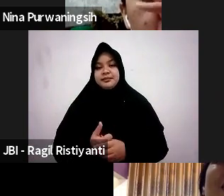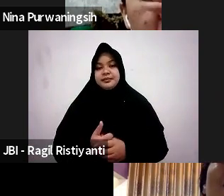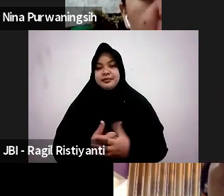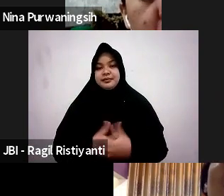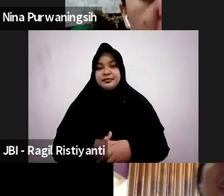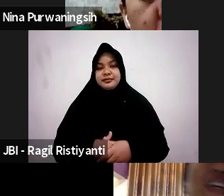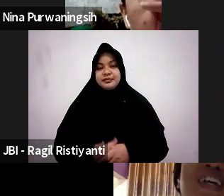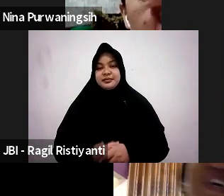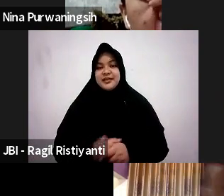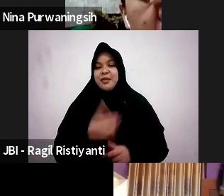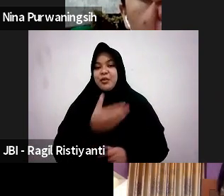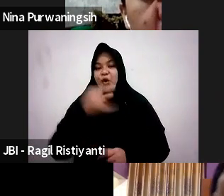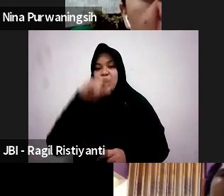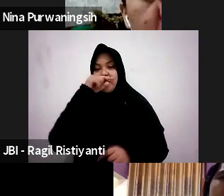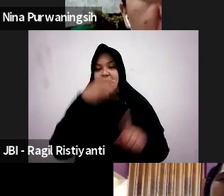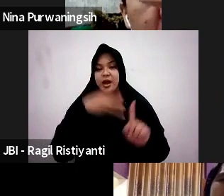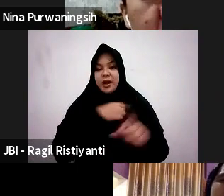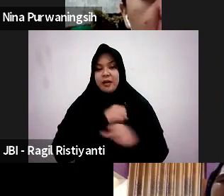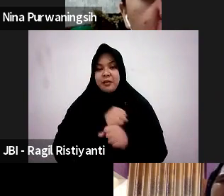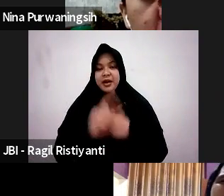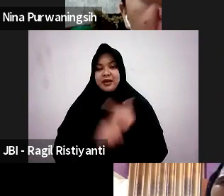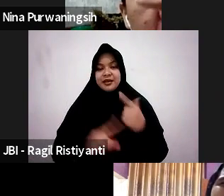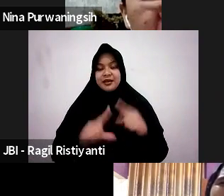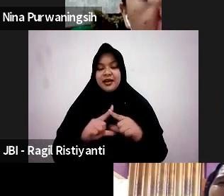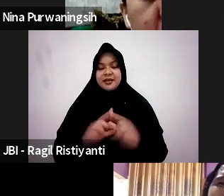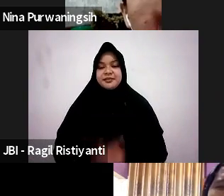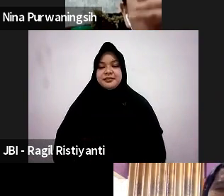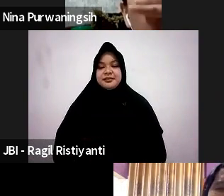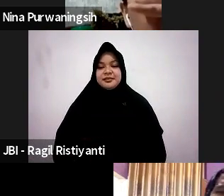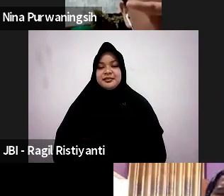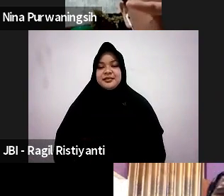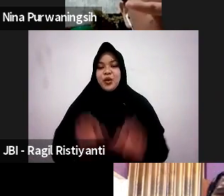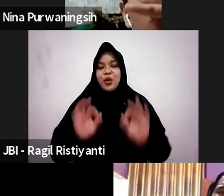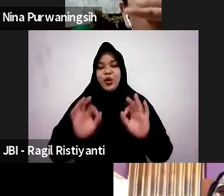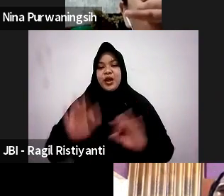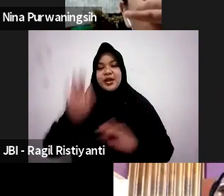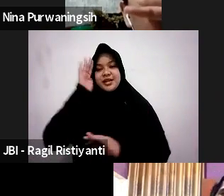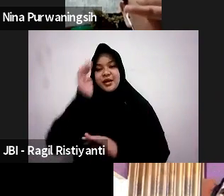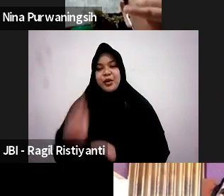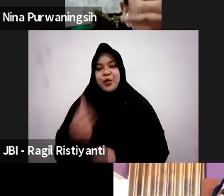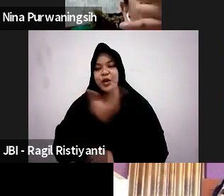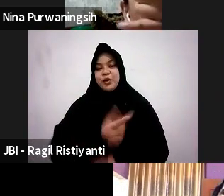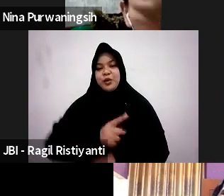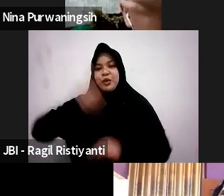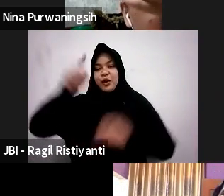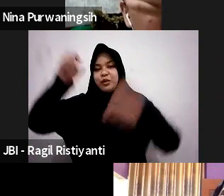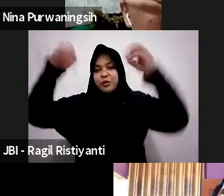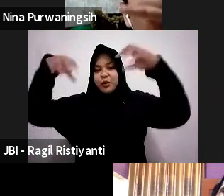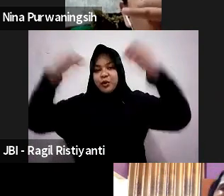nunggu bapak klik salamualaikum warahmatullahi wabarakatuh Waalaikumsalam